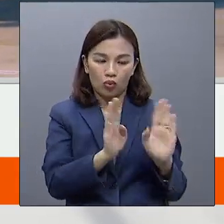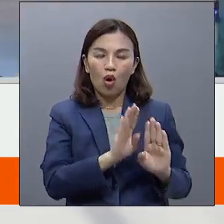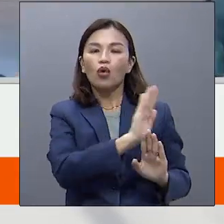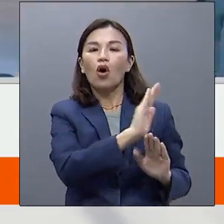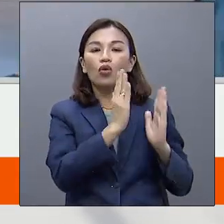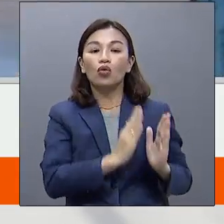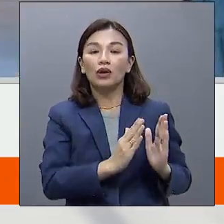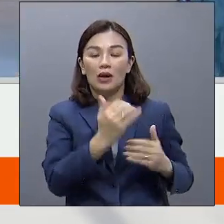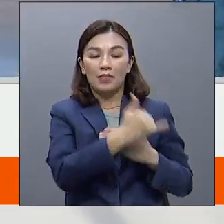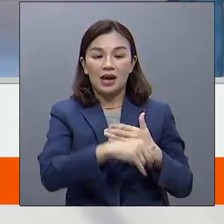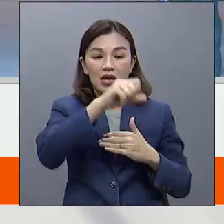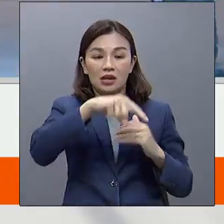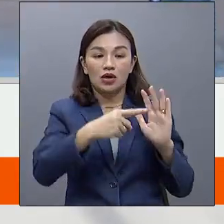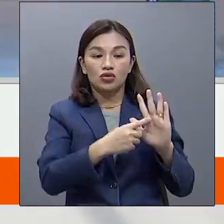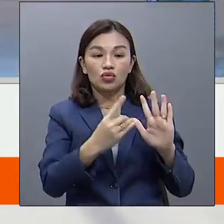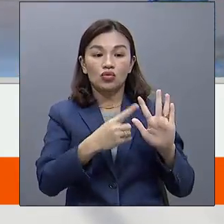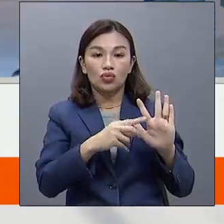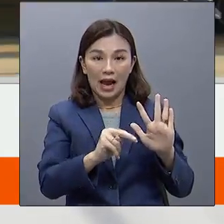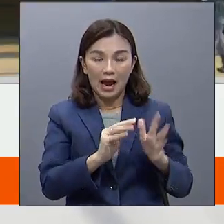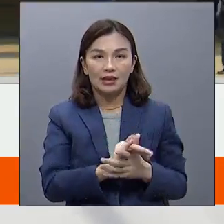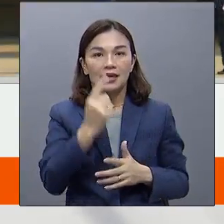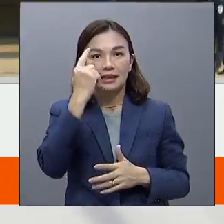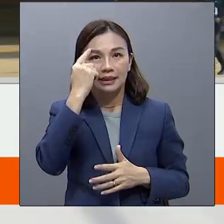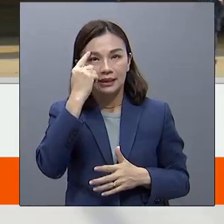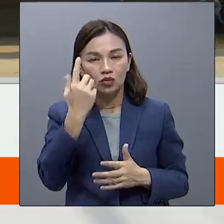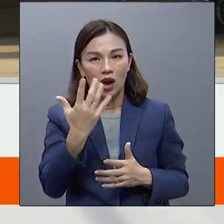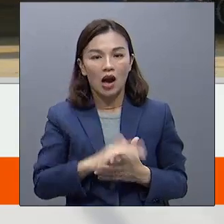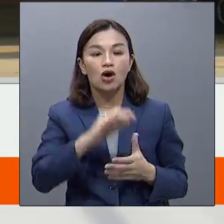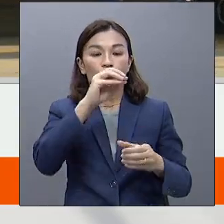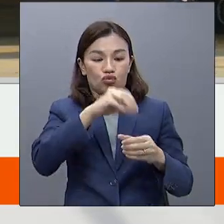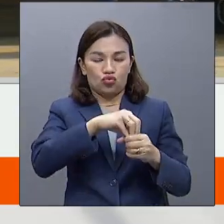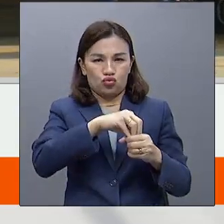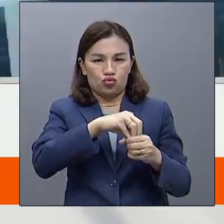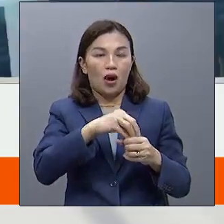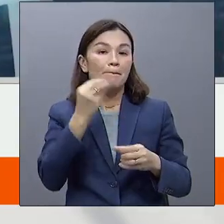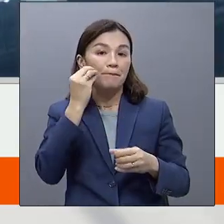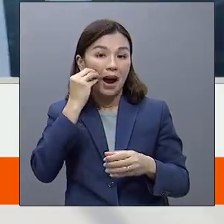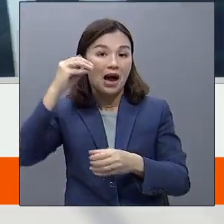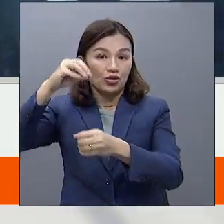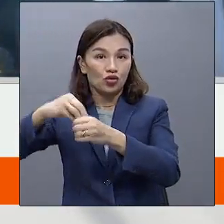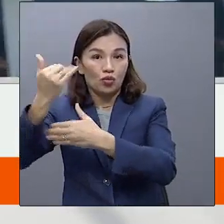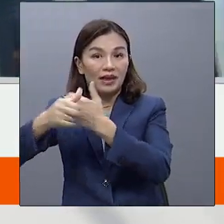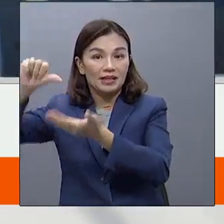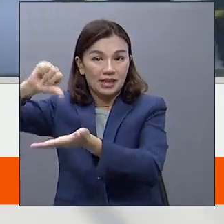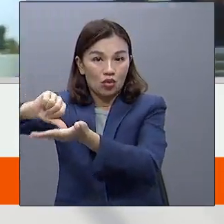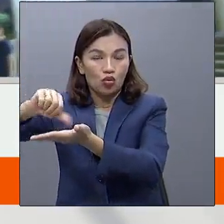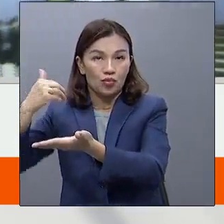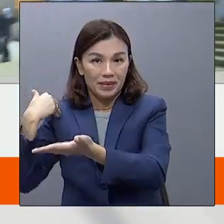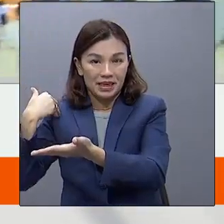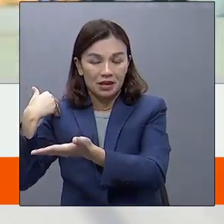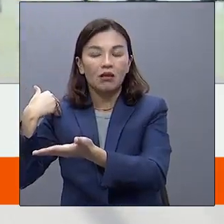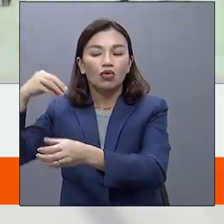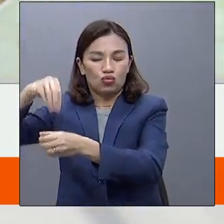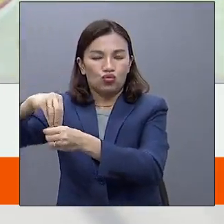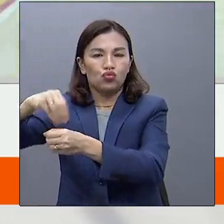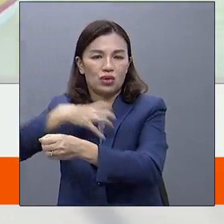พอดีมีเอ่อเข้าใจว่าเอ่อมีถิ่นสำนักที่ที่ซาอุดิอาระเบียด้วยอ่าก็เลยก็เลยไม่